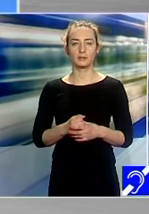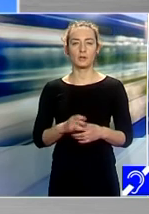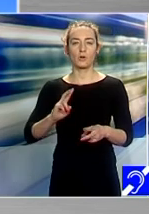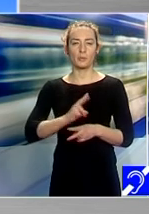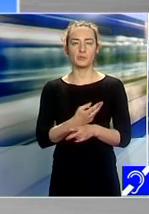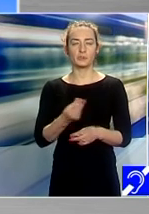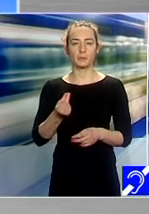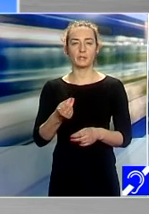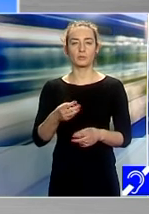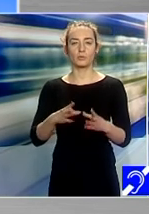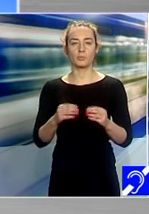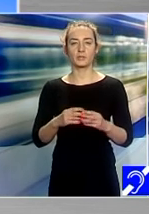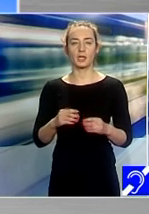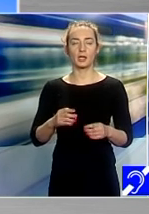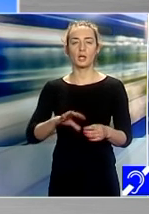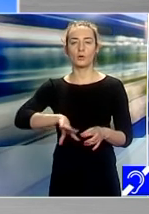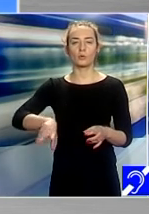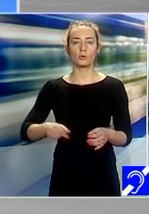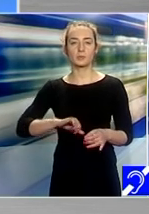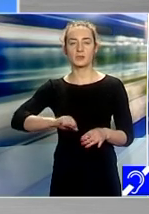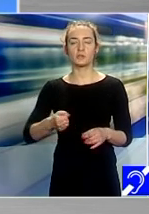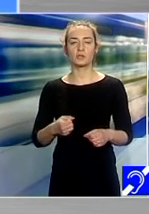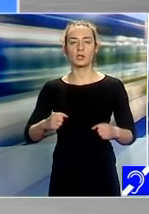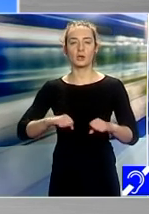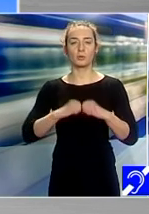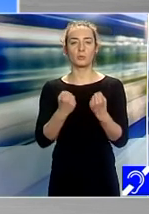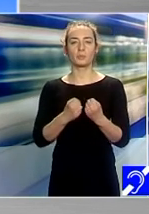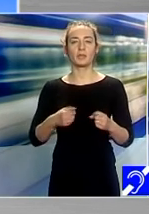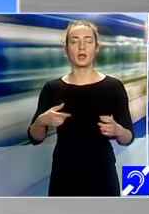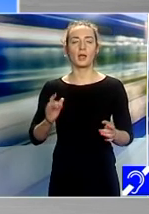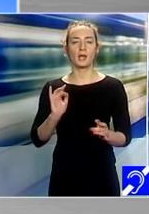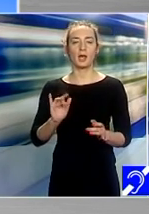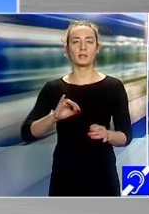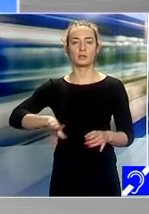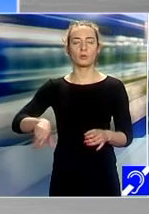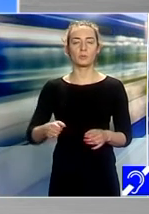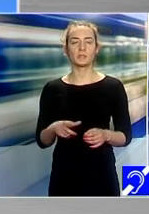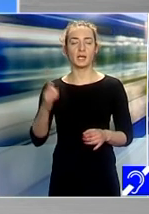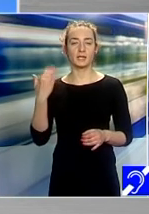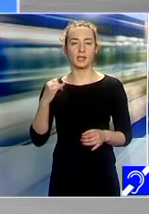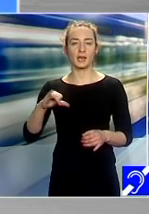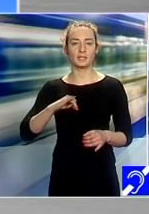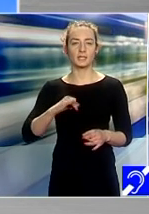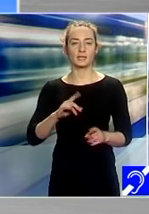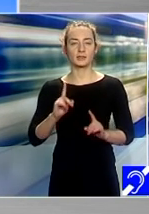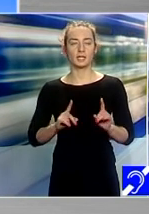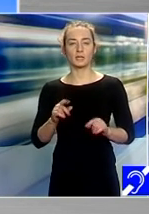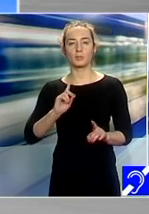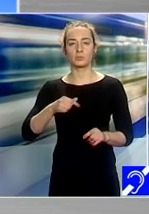obișnuit pentru România, corupție și lupta anticorupție. Era interesant dacă ne spunea domnul ambasador și